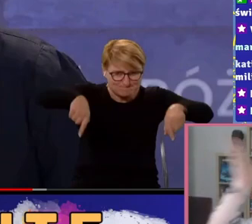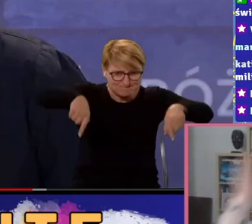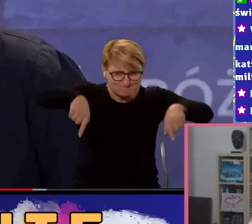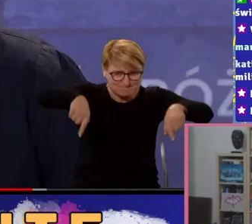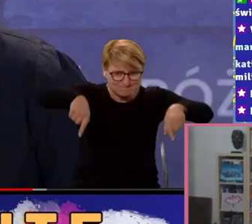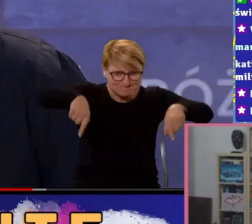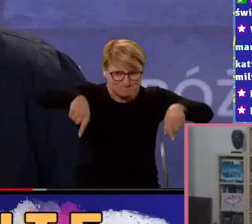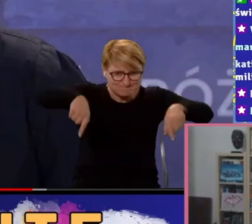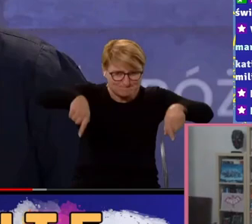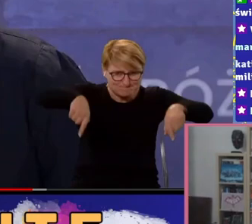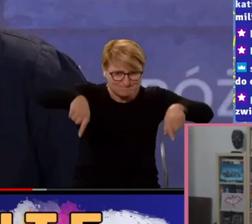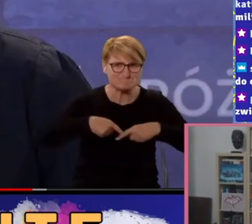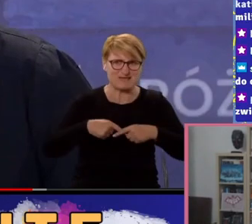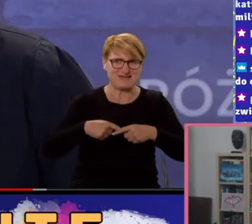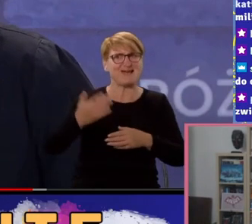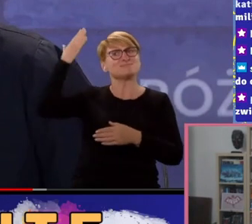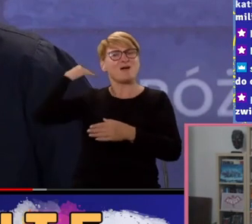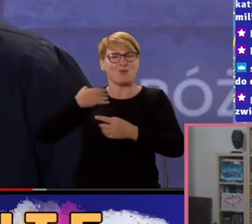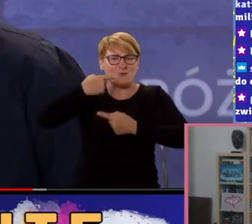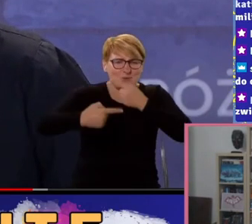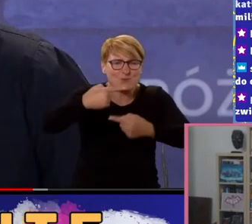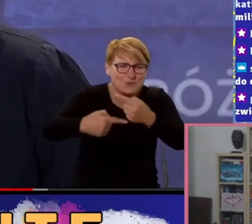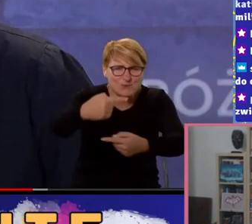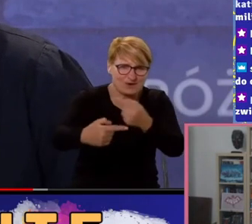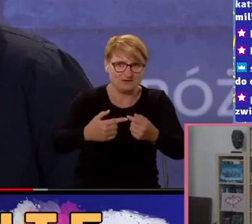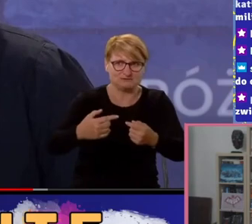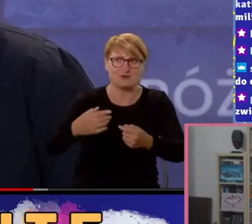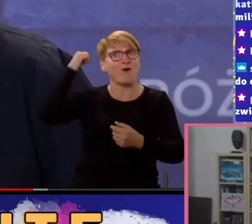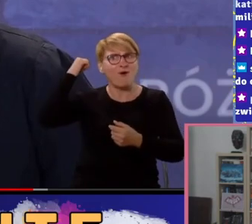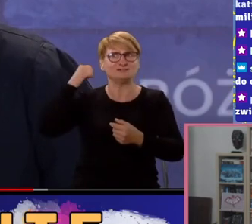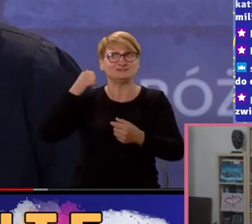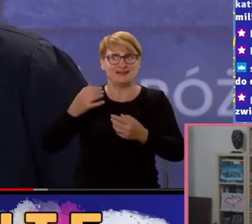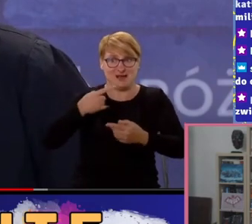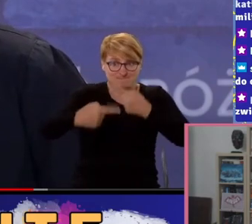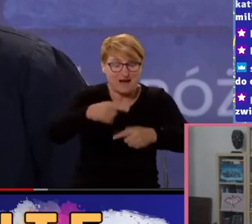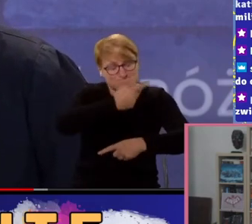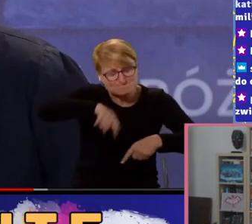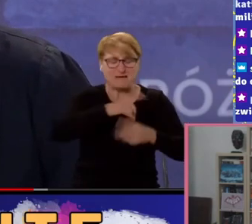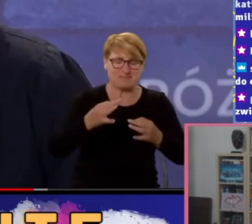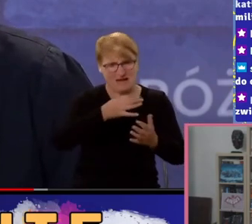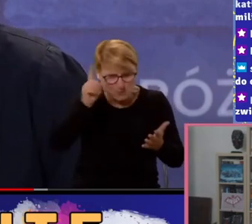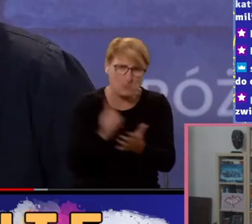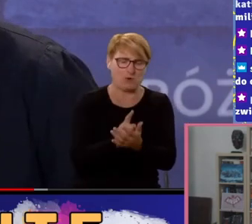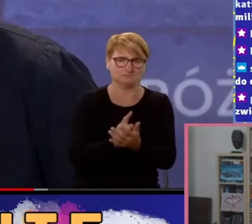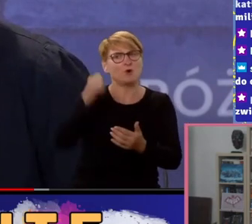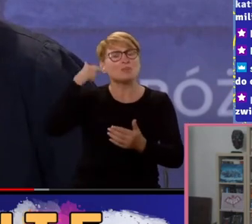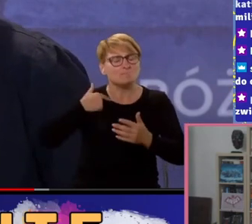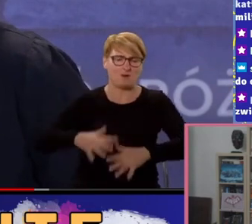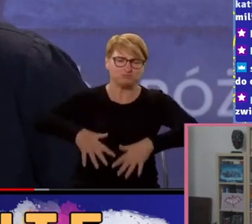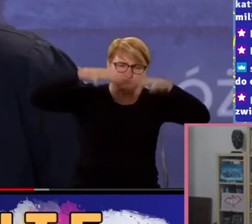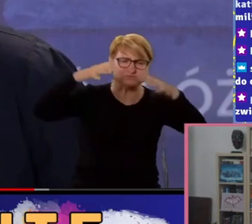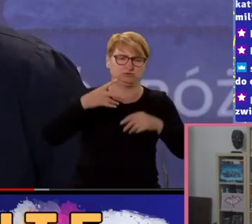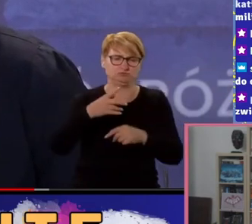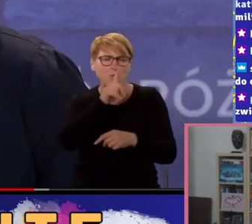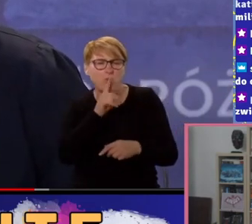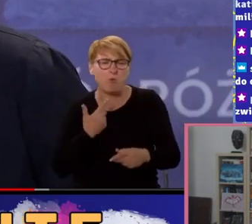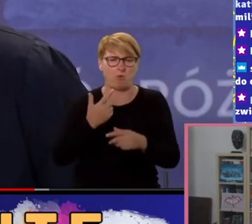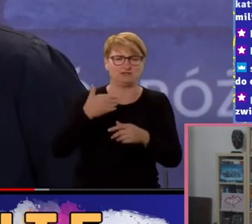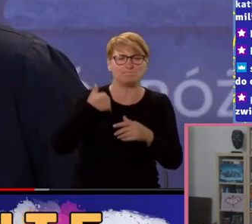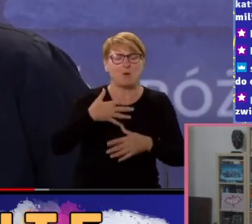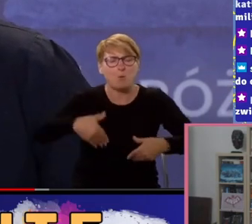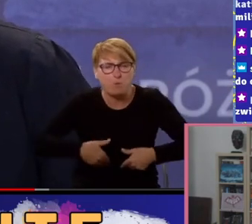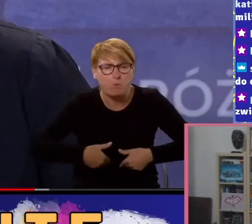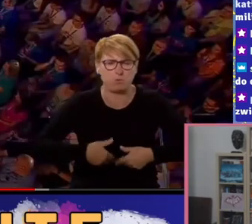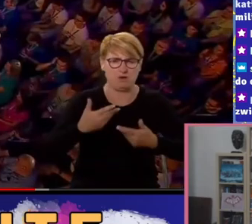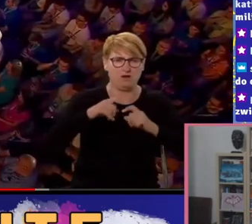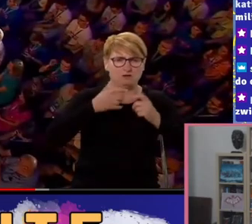potomkami kamieni. Czyli jesteśmy potomkami zwycięzców. To są ludzie, którzy przetrwali zlodowacenia, pożary, potopy, którzy poradzili sobie z klęskami